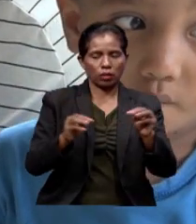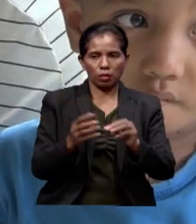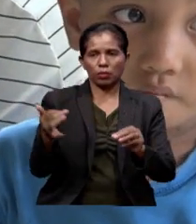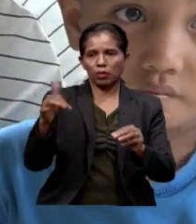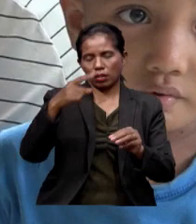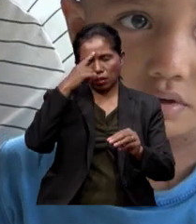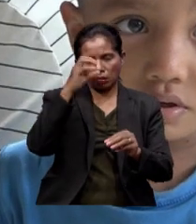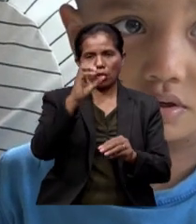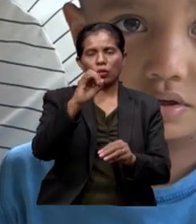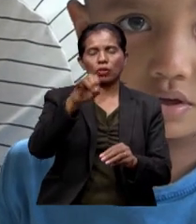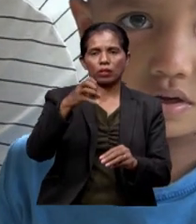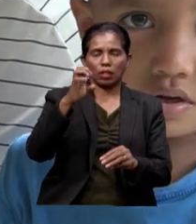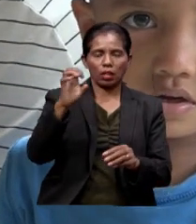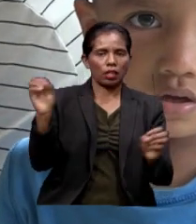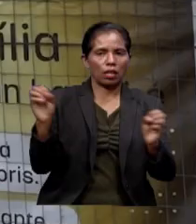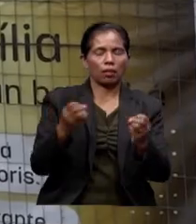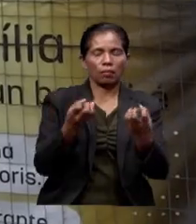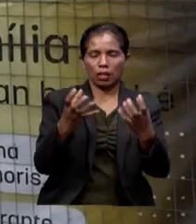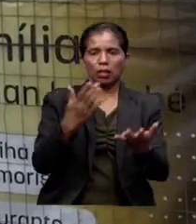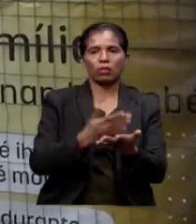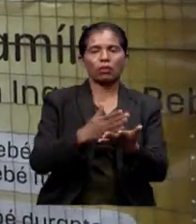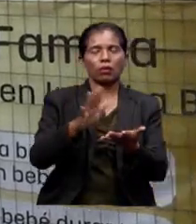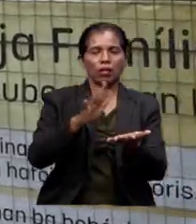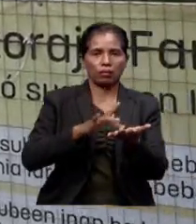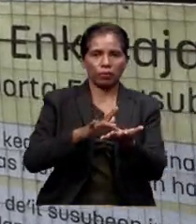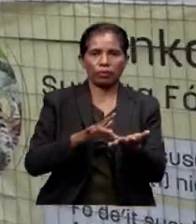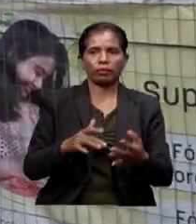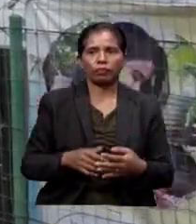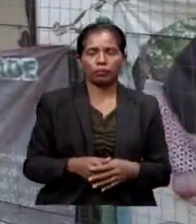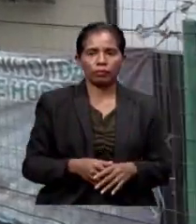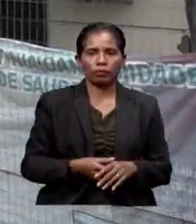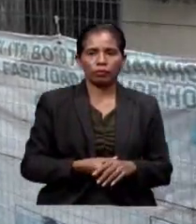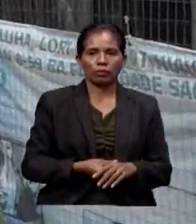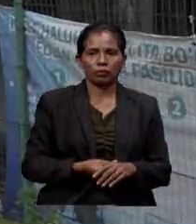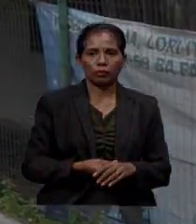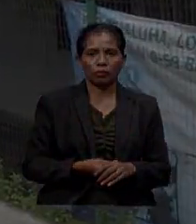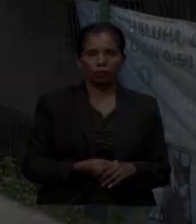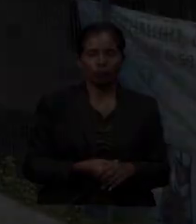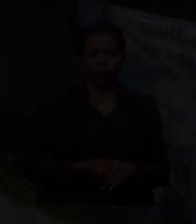orsamentos geral estado la suficiente atu sosai moruk. Efizenia Babu, Jacinto Fuca, GMN.